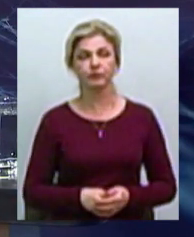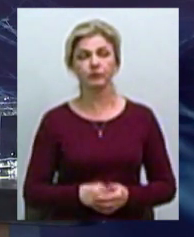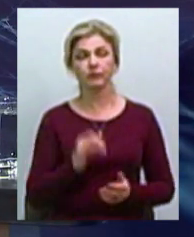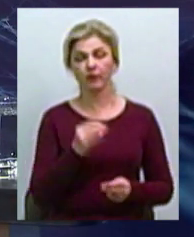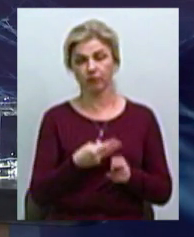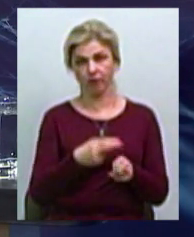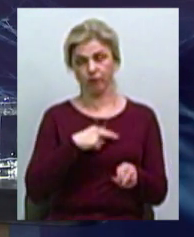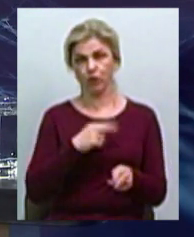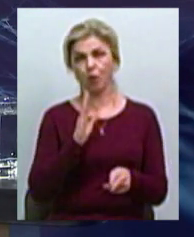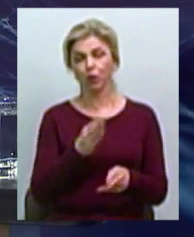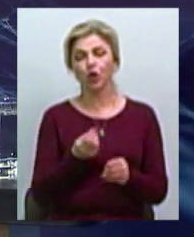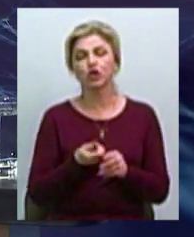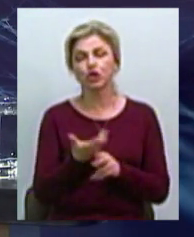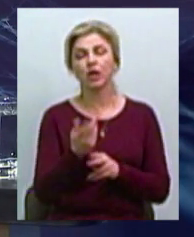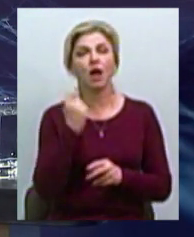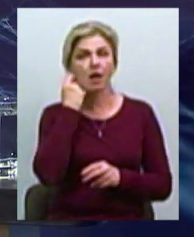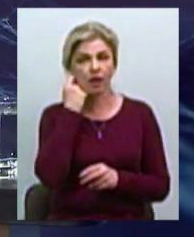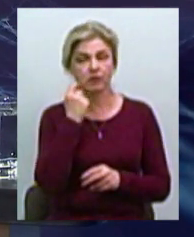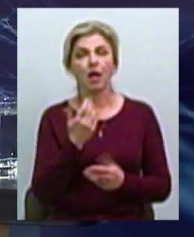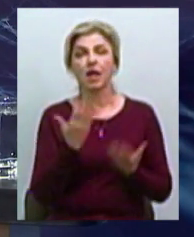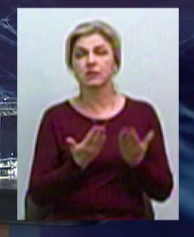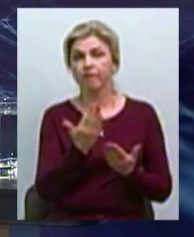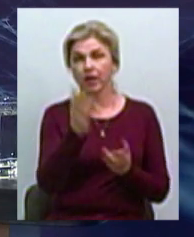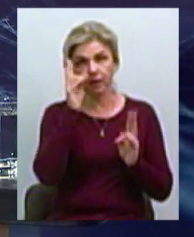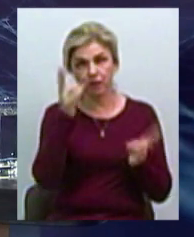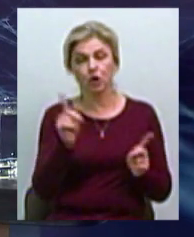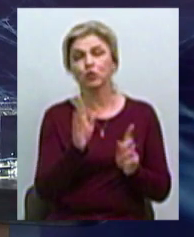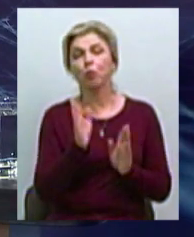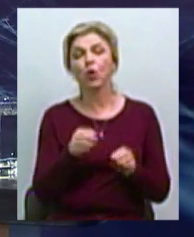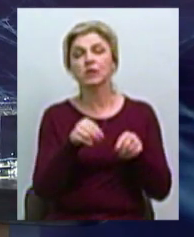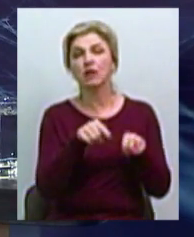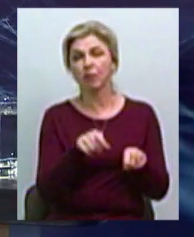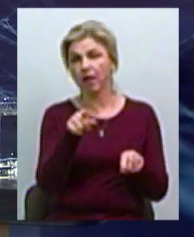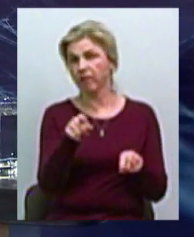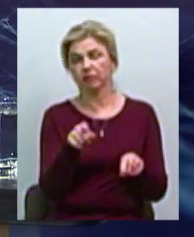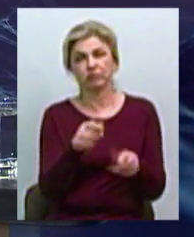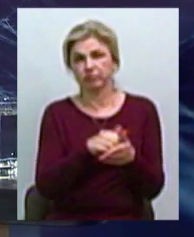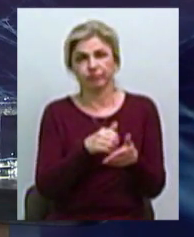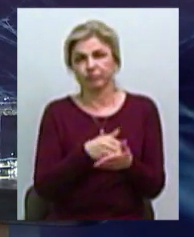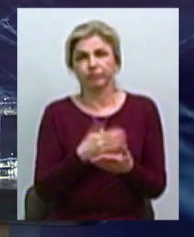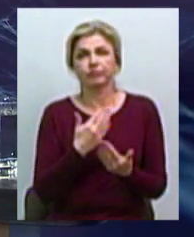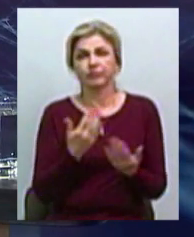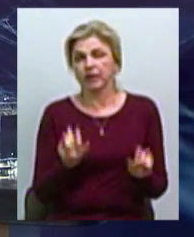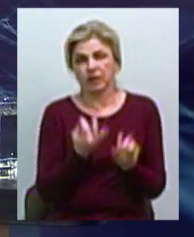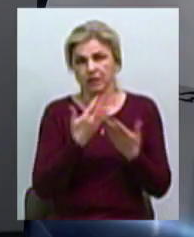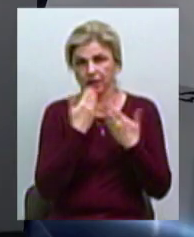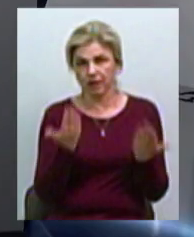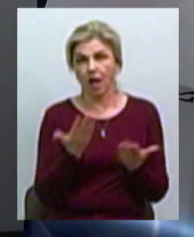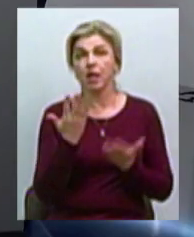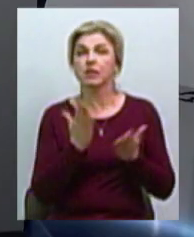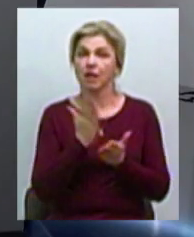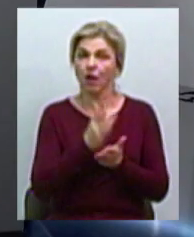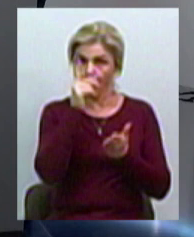буде через декілька років. Якщо ви не знаєте, що буде з вашою землею через декілька років, ви не мотивовані. Якщо є впевненість,